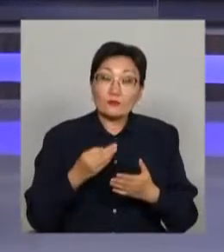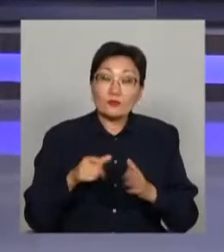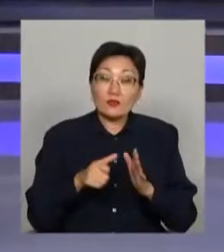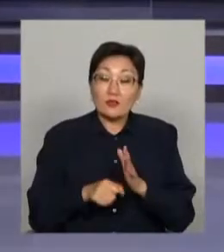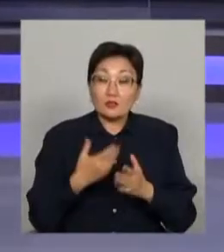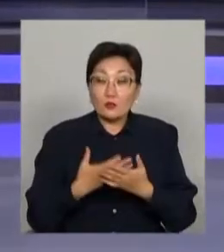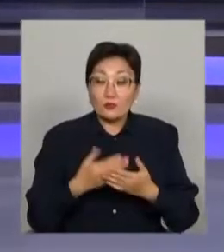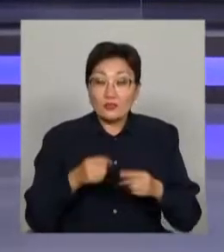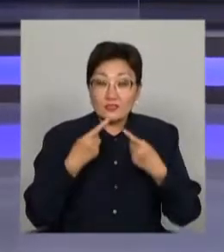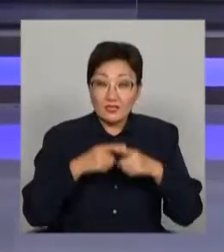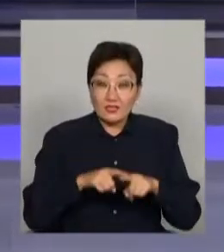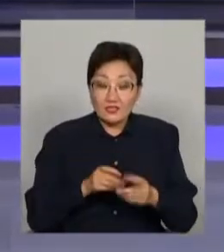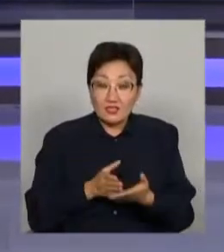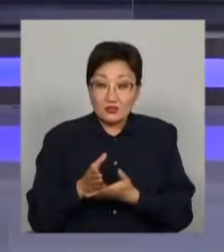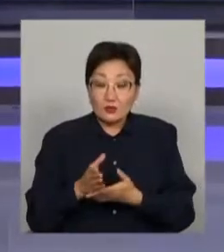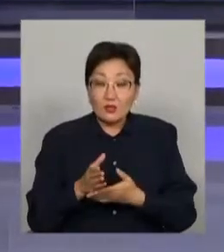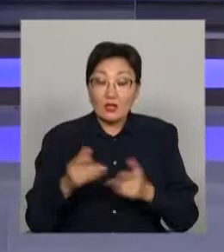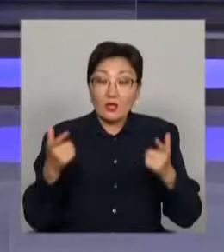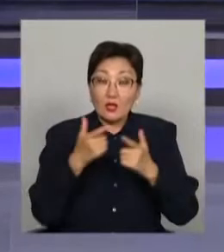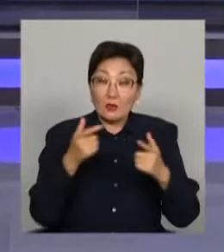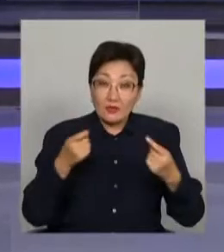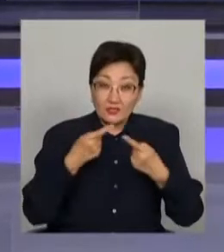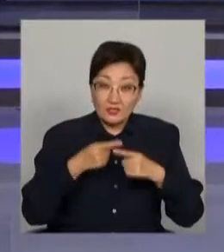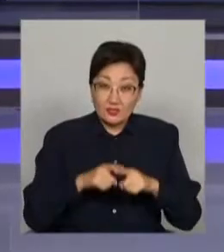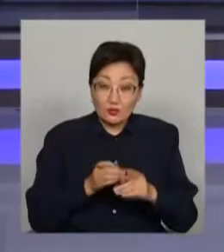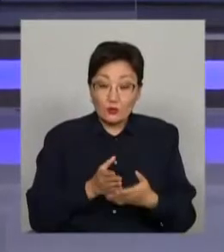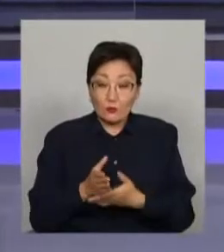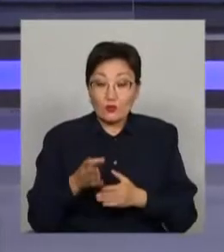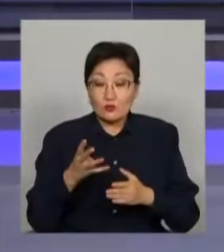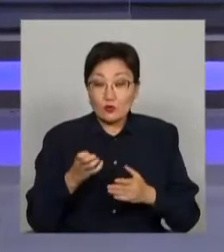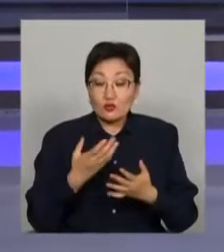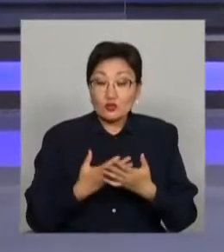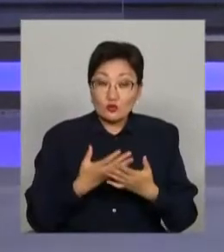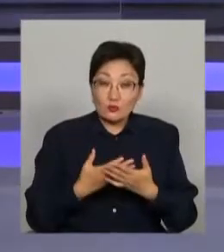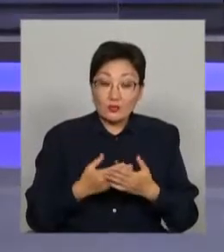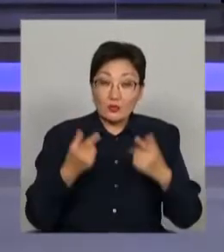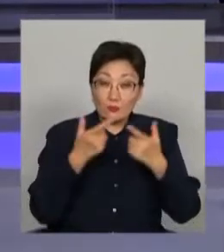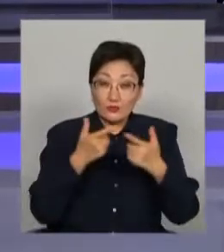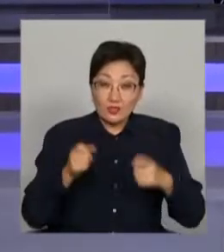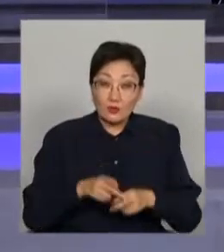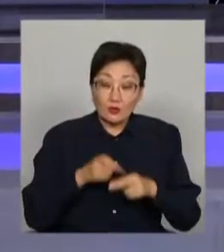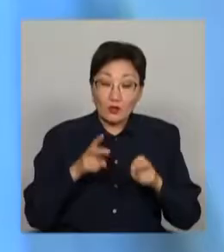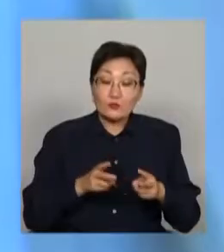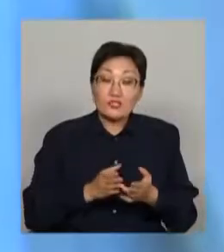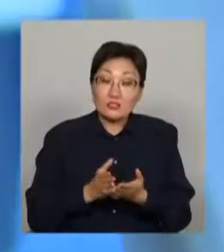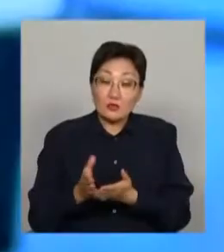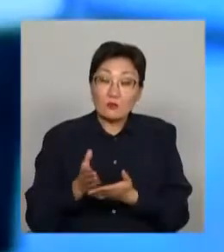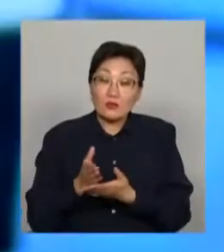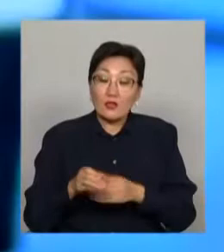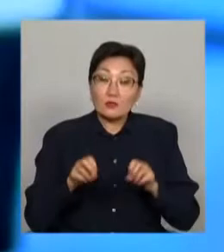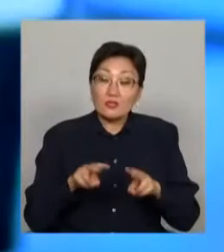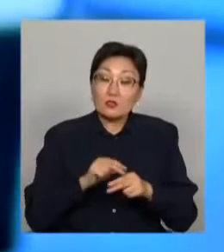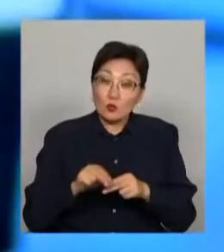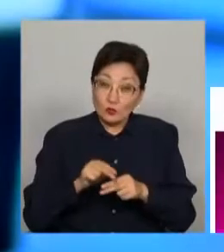600-ге жуық IT саласы, ол ақпараттық технологиялар саласы және де 400-ге жуық ақпараттық қауіпсіздік саласынан мамандар